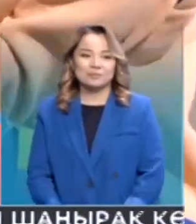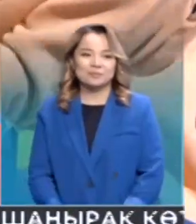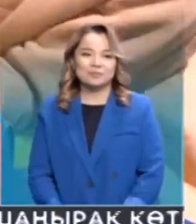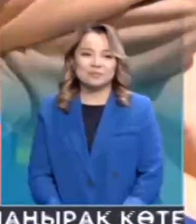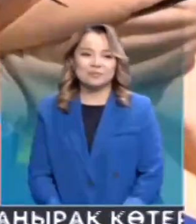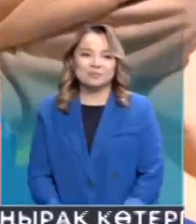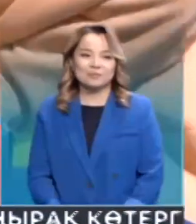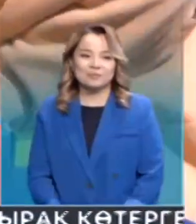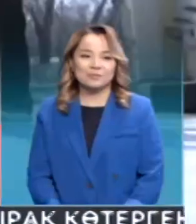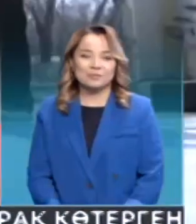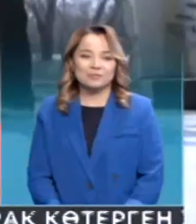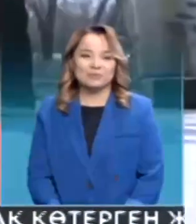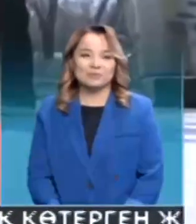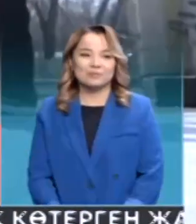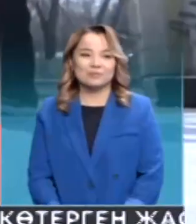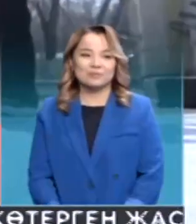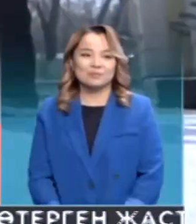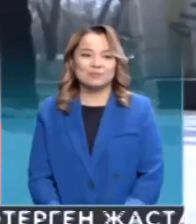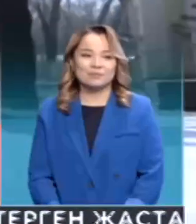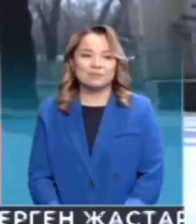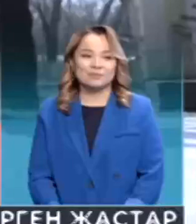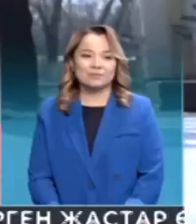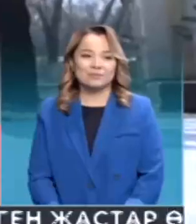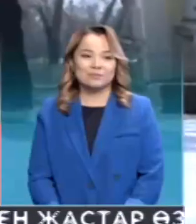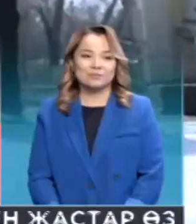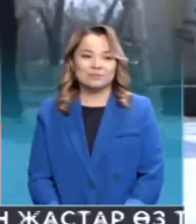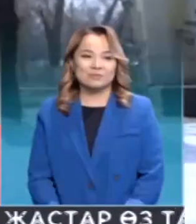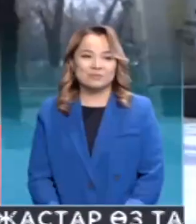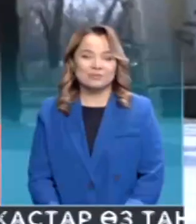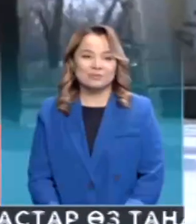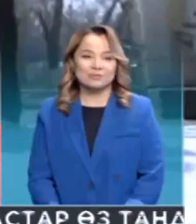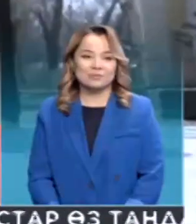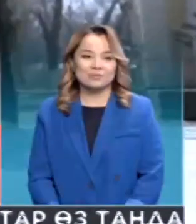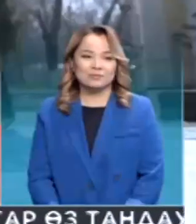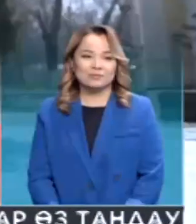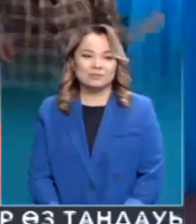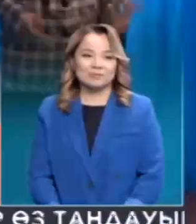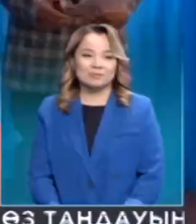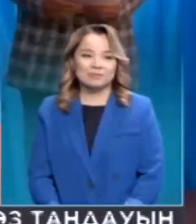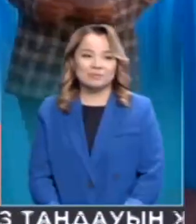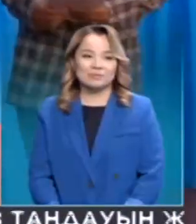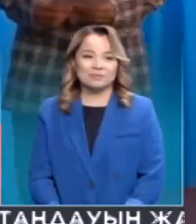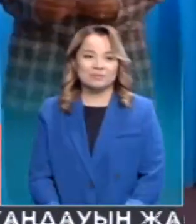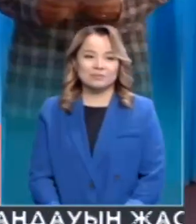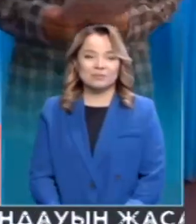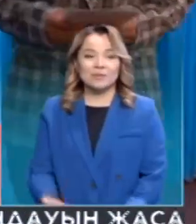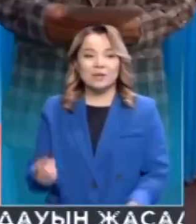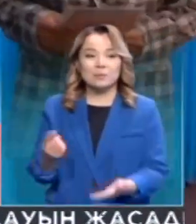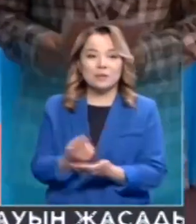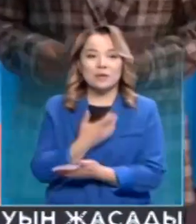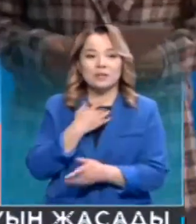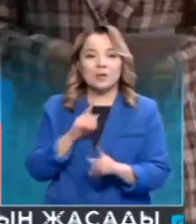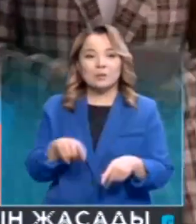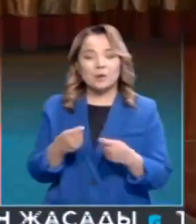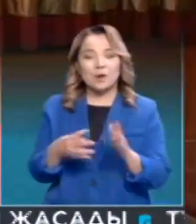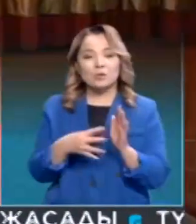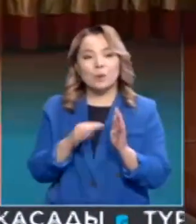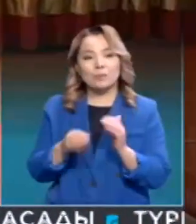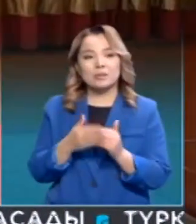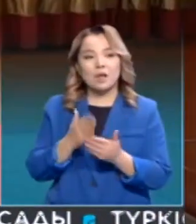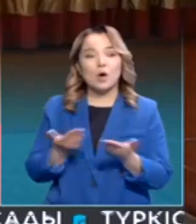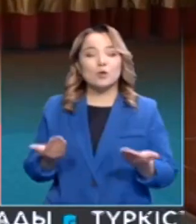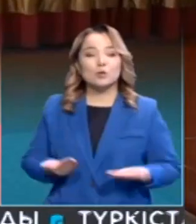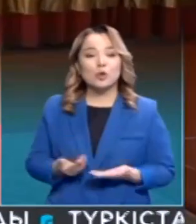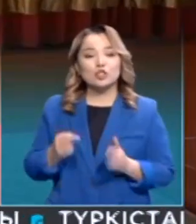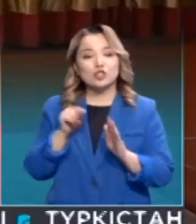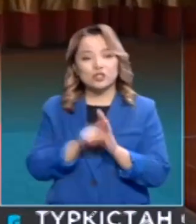Арман. Ал алғаш дауыс берген 9000-нан астам